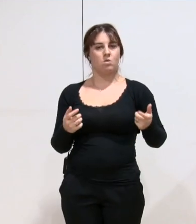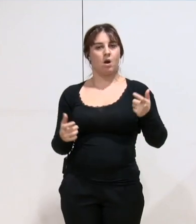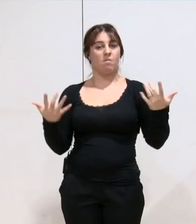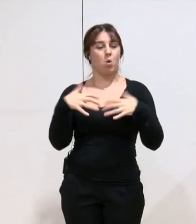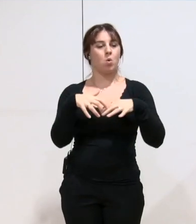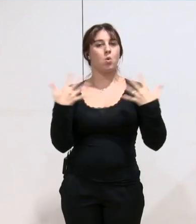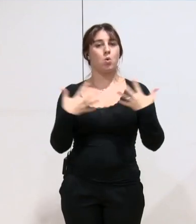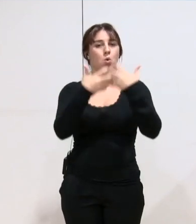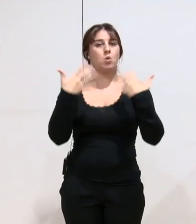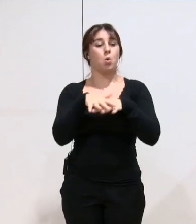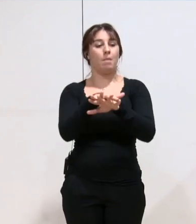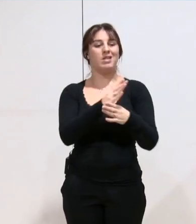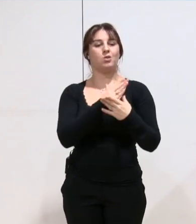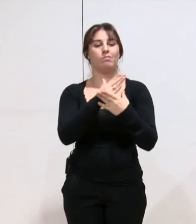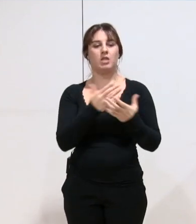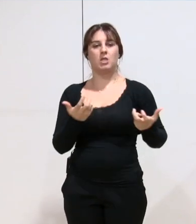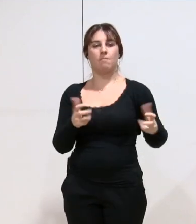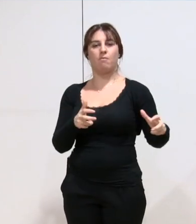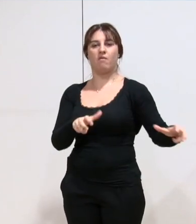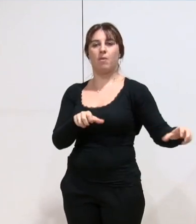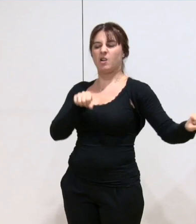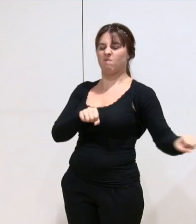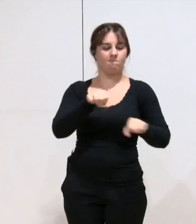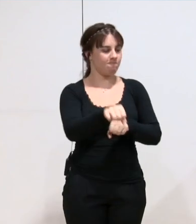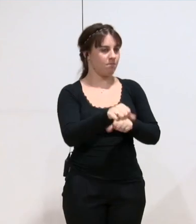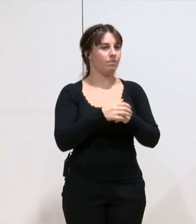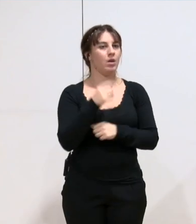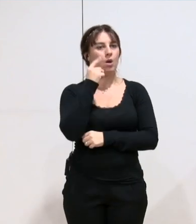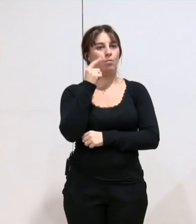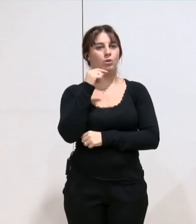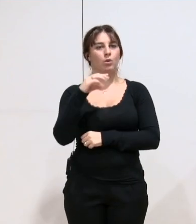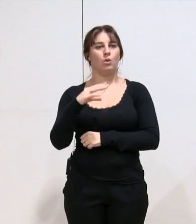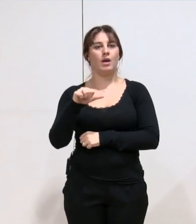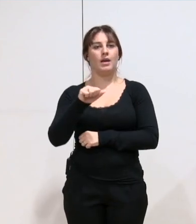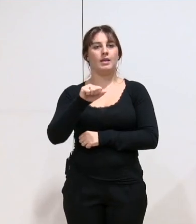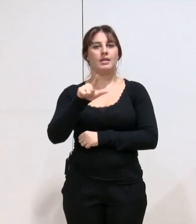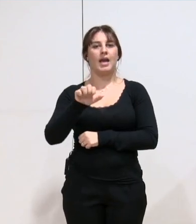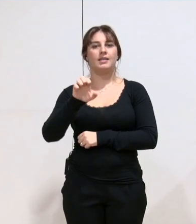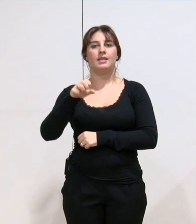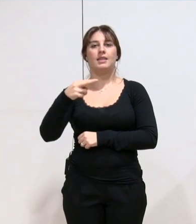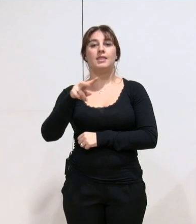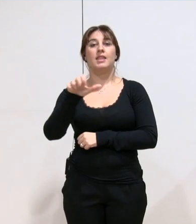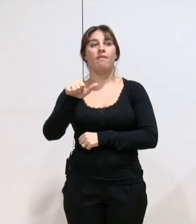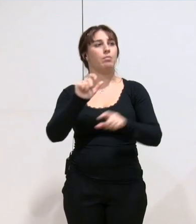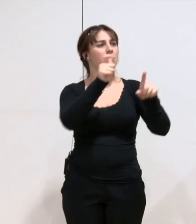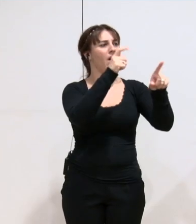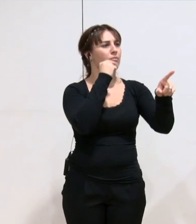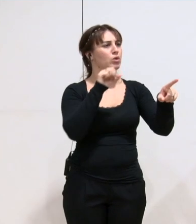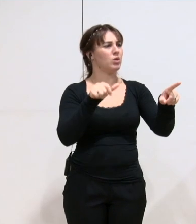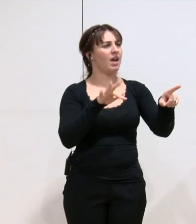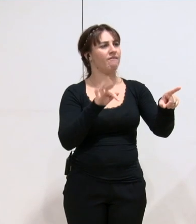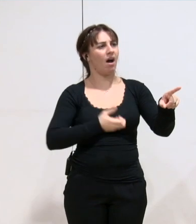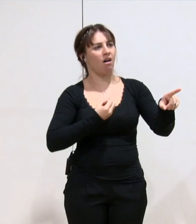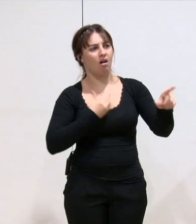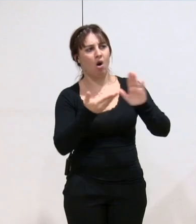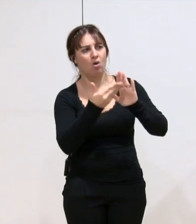cohabitation. Monsieur Cazeneuve et Monsieur Safar qui voulaient reprendre la parole, je crois. Oui, simplement